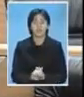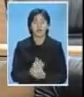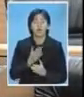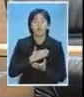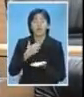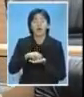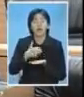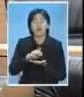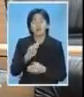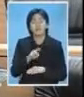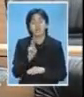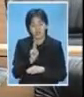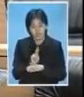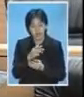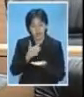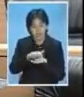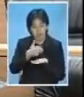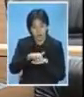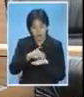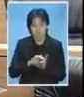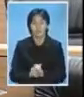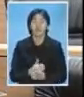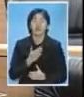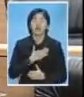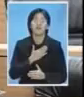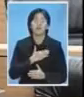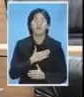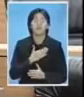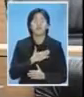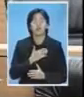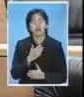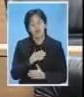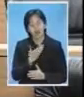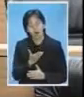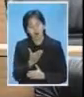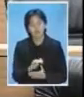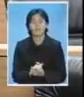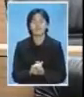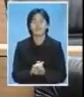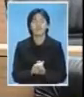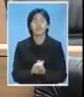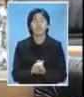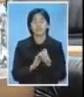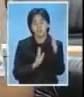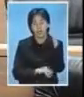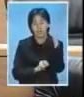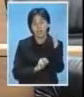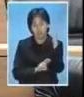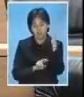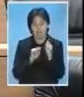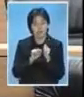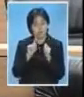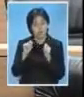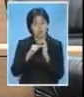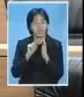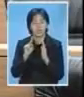ขออนุญาตท่านประธานได้เลยเห็นว่าที่ผมพยายามเรียกร้องในกรณีของตากใบท่านประธานต้องขออนุญา